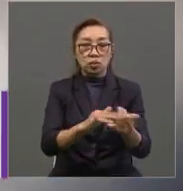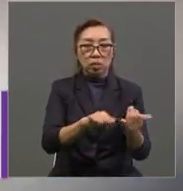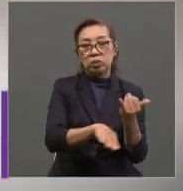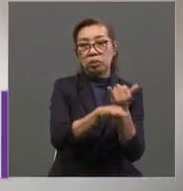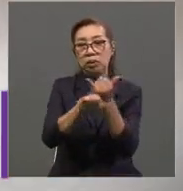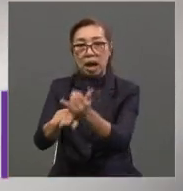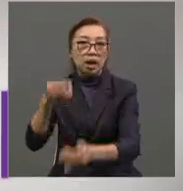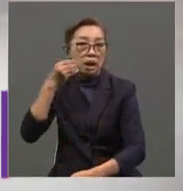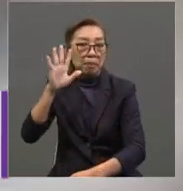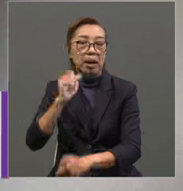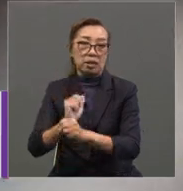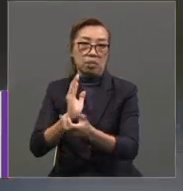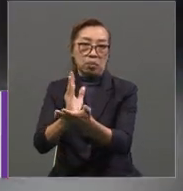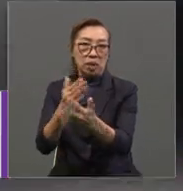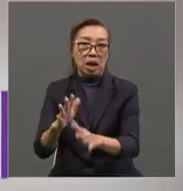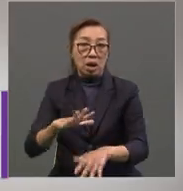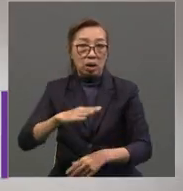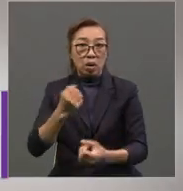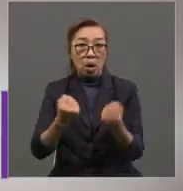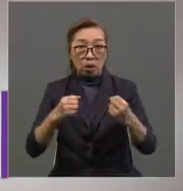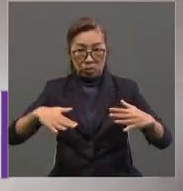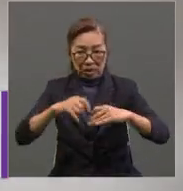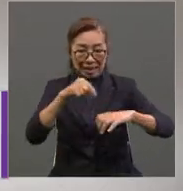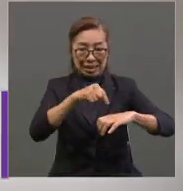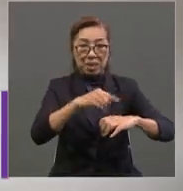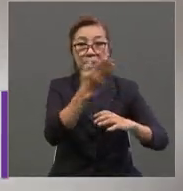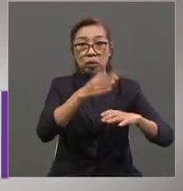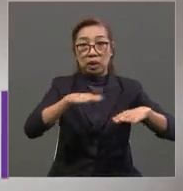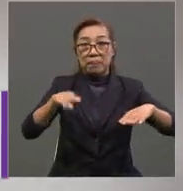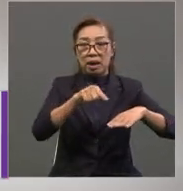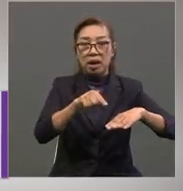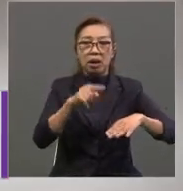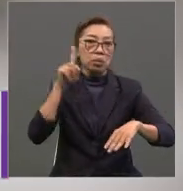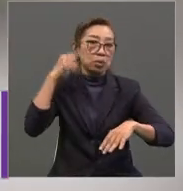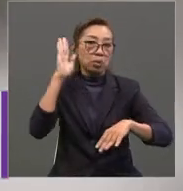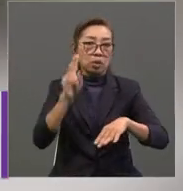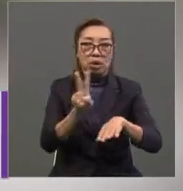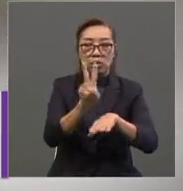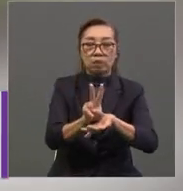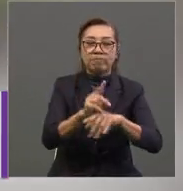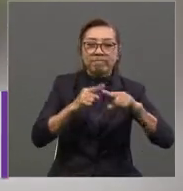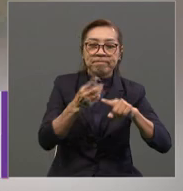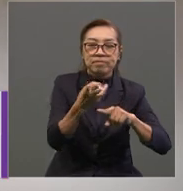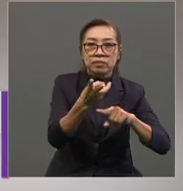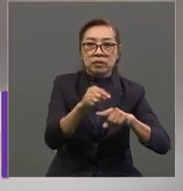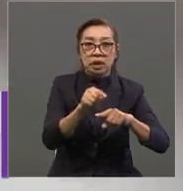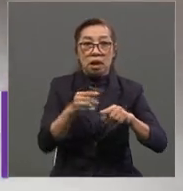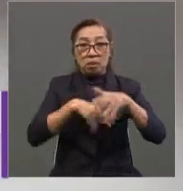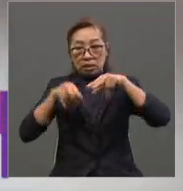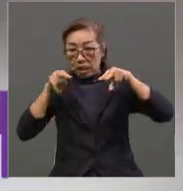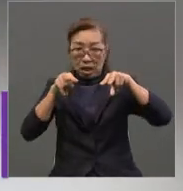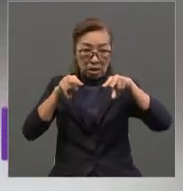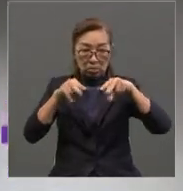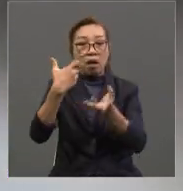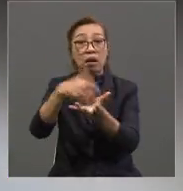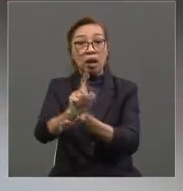บำเพ็ญกุศลที่บ้านเกิดแล้วส่วนรถกระบะคู่กรณีนั้นเป็นคู่ชายหญิงก็ได้รับบาดเจ็บเพียงเล็กน้อยพูดอีกเหตุการณ์เล่า